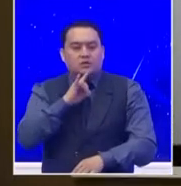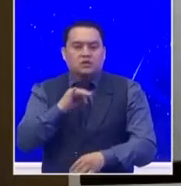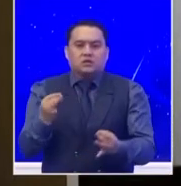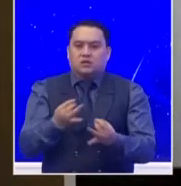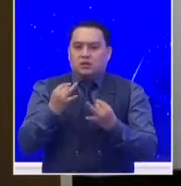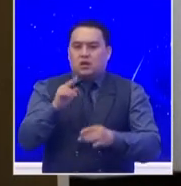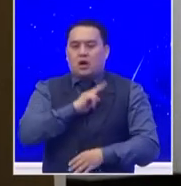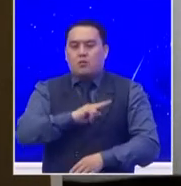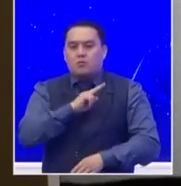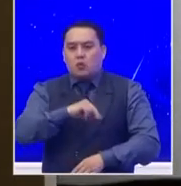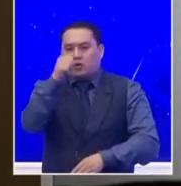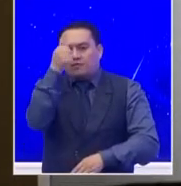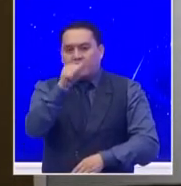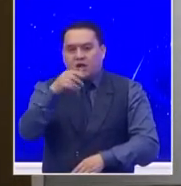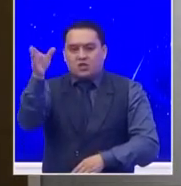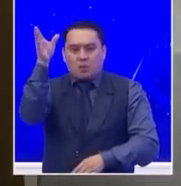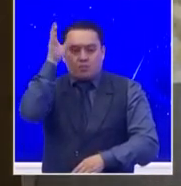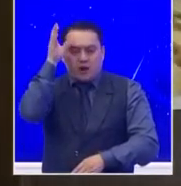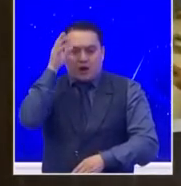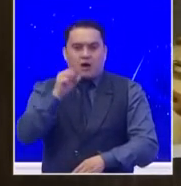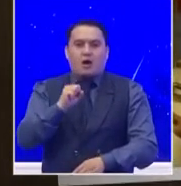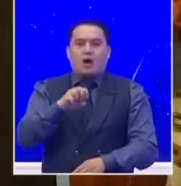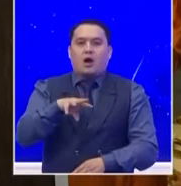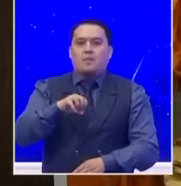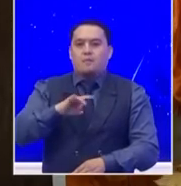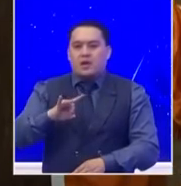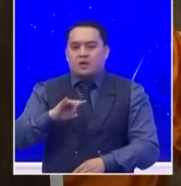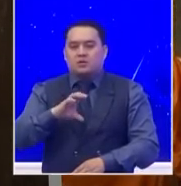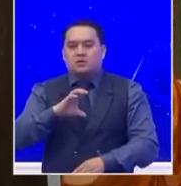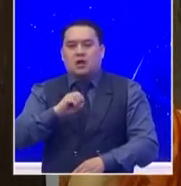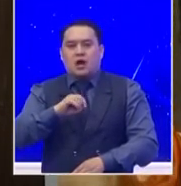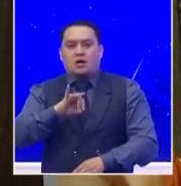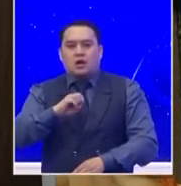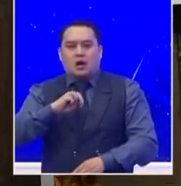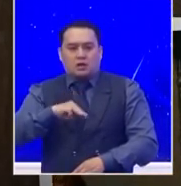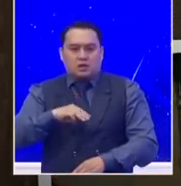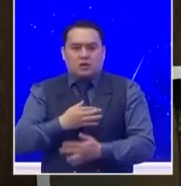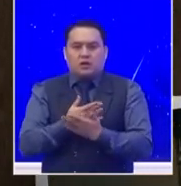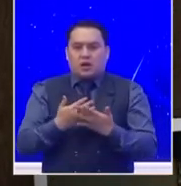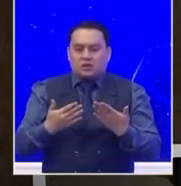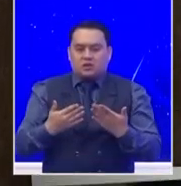интересовали работы греческих поэтов, в их числе Гомер, Софокл, Сократ, Платон, Ксенофонт и